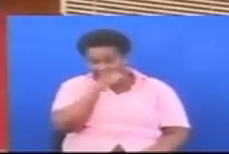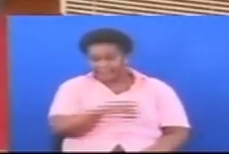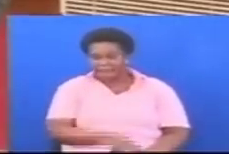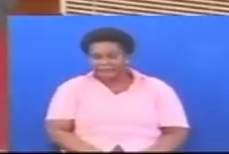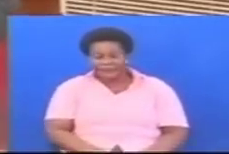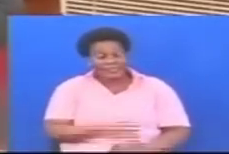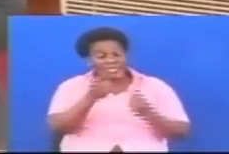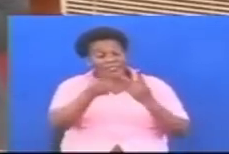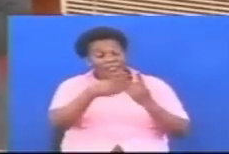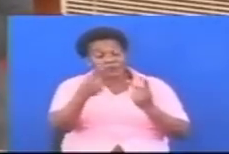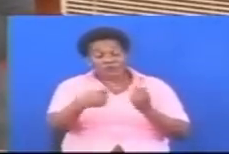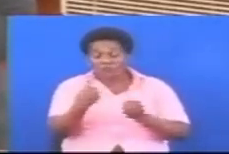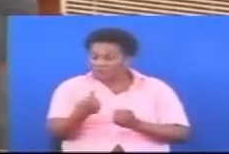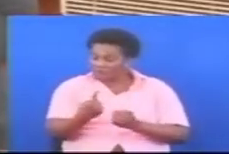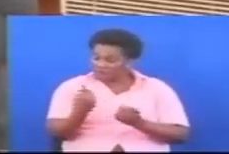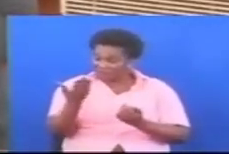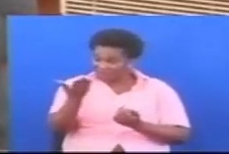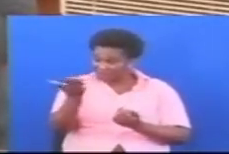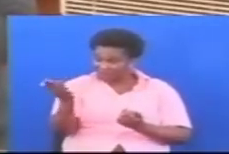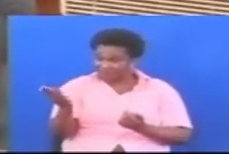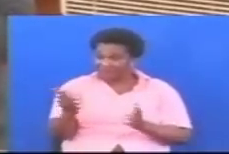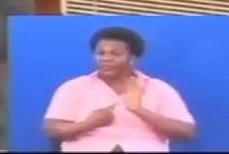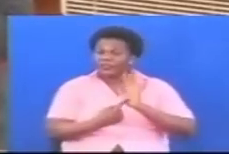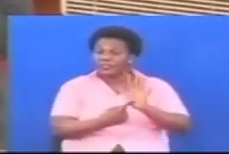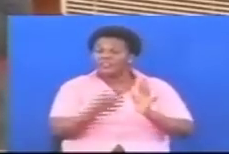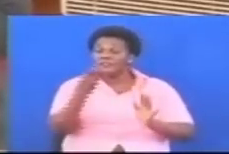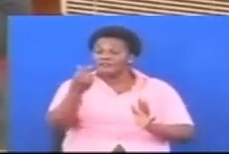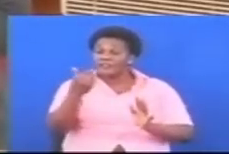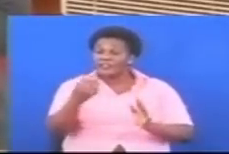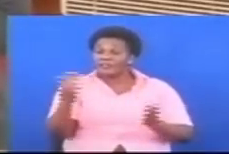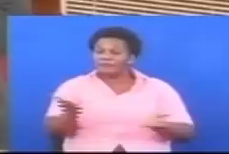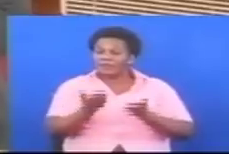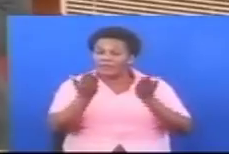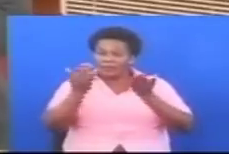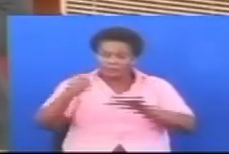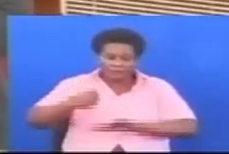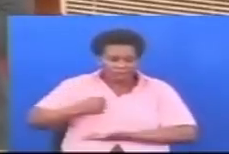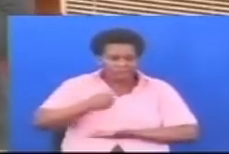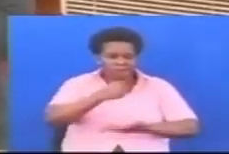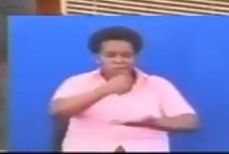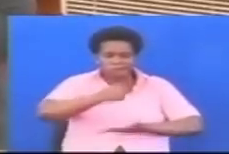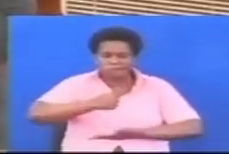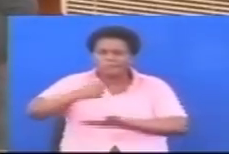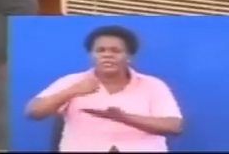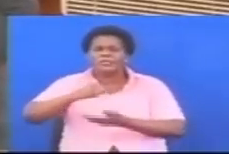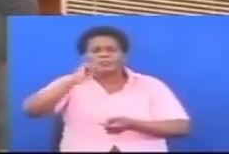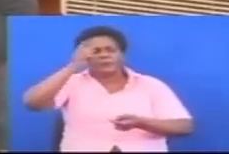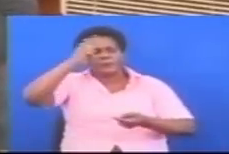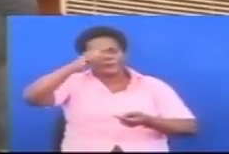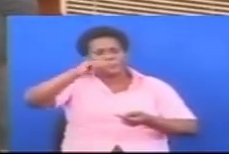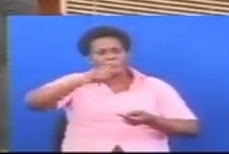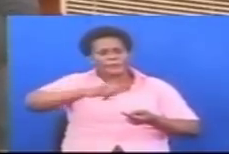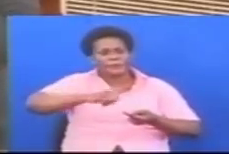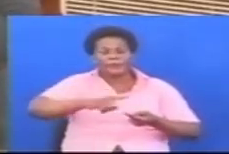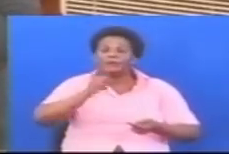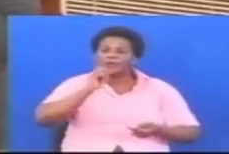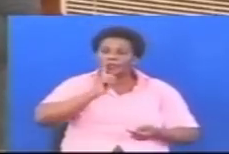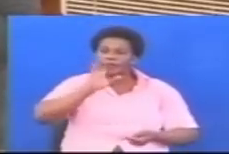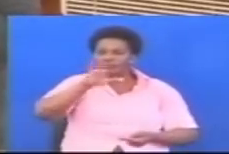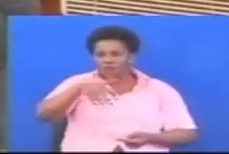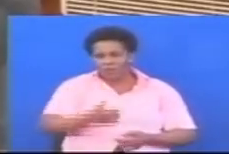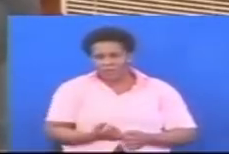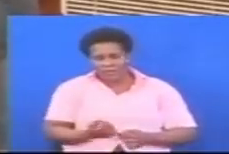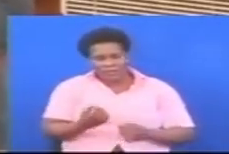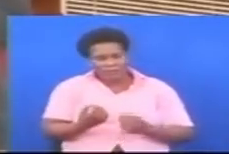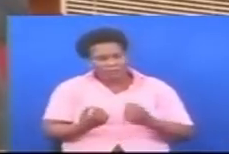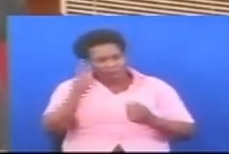Takwimu hizi zinaonyesha kuwa fedha za maendeleo zinazotolewa zinakuwa zikipungua kila mwaka, na hii ni dhahiri kuwa maji sio kipaumbele